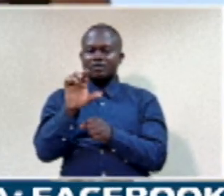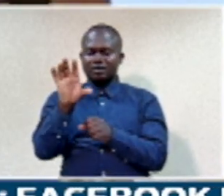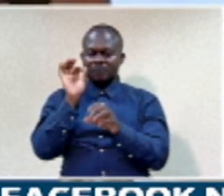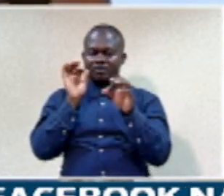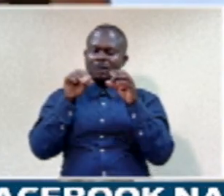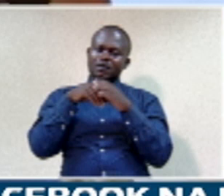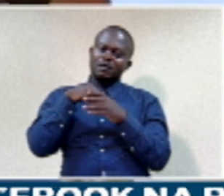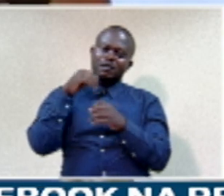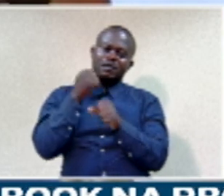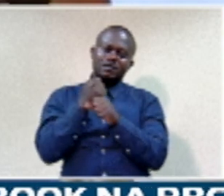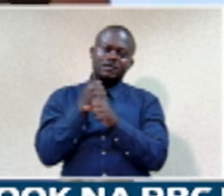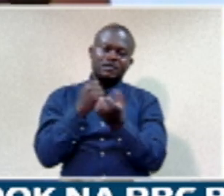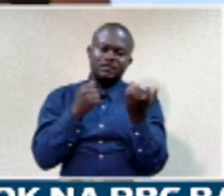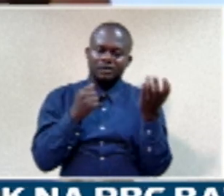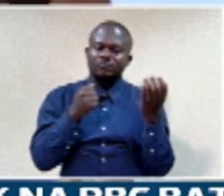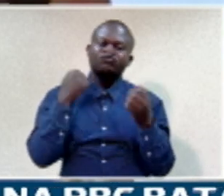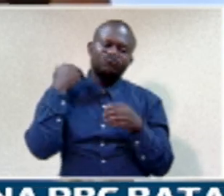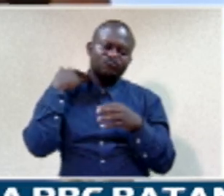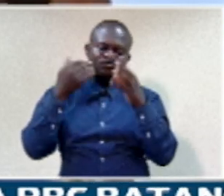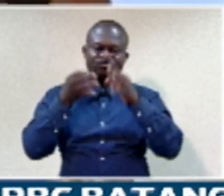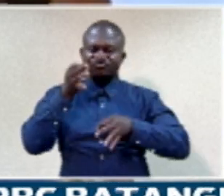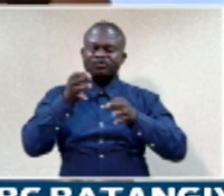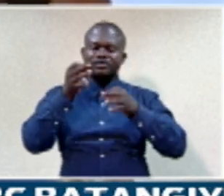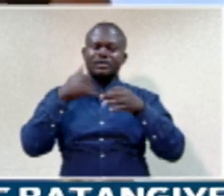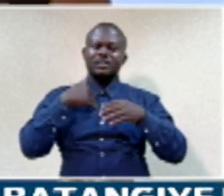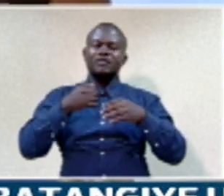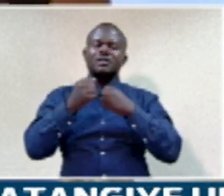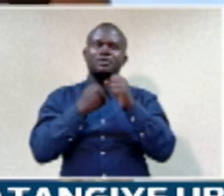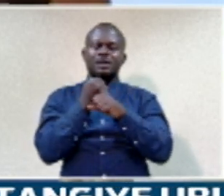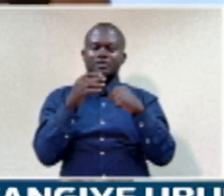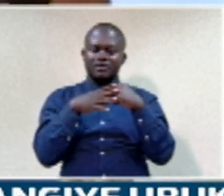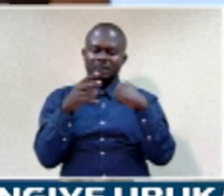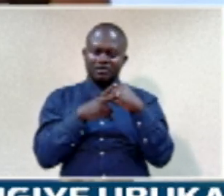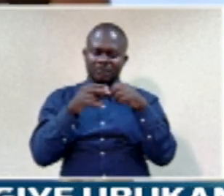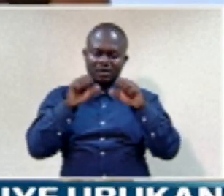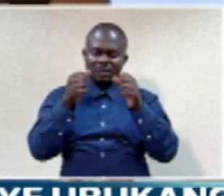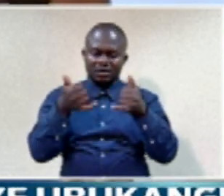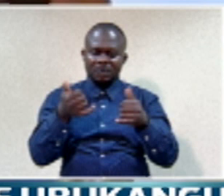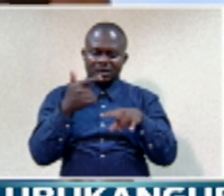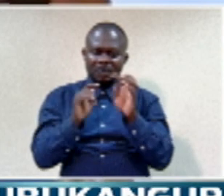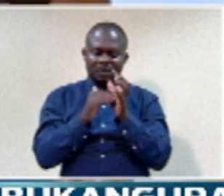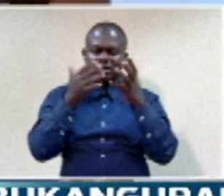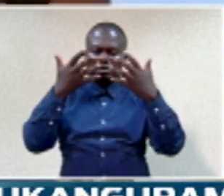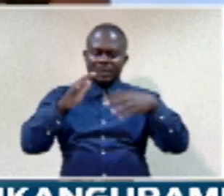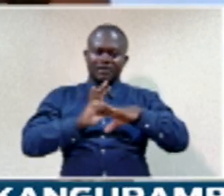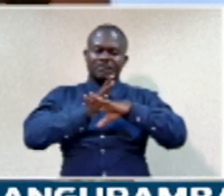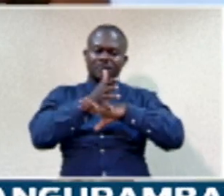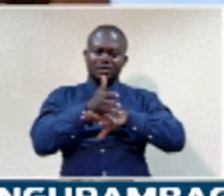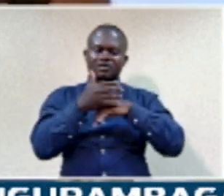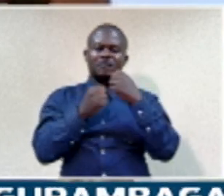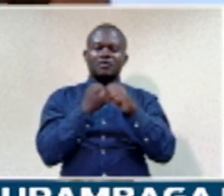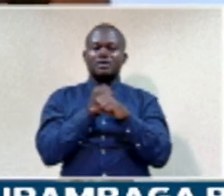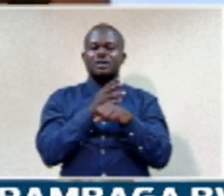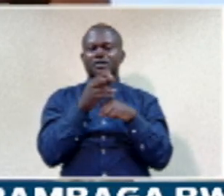muri genocide yakorewe Abayahudi harimo bakiburanishwa bafite imyaka 97 bafashwe ubu ngubu kandi hamaze kurenga imyaka